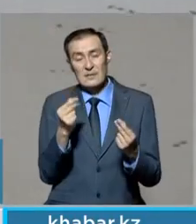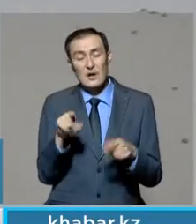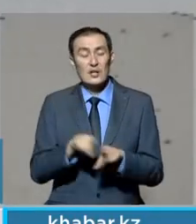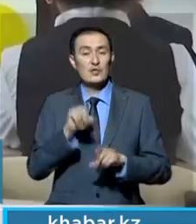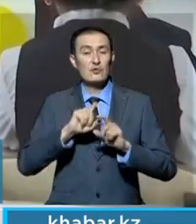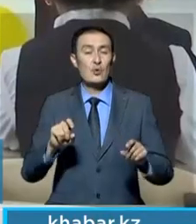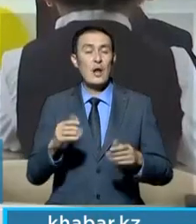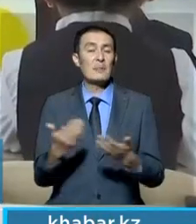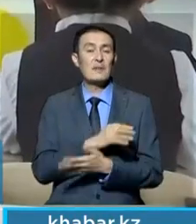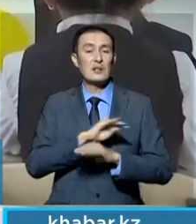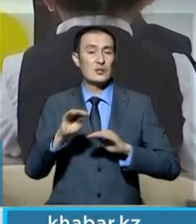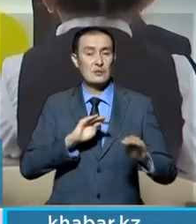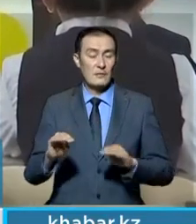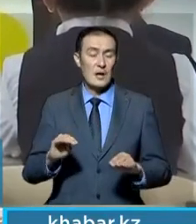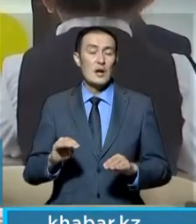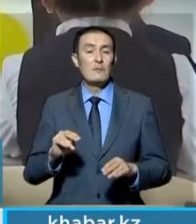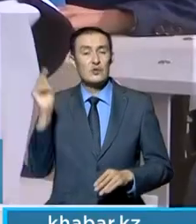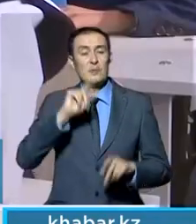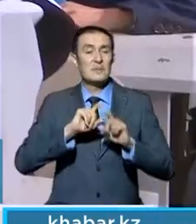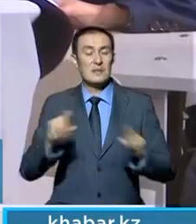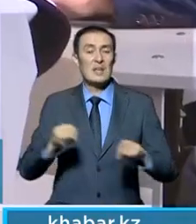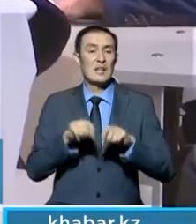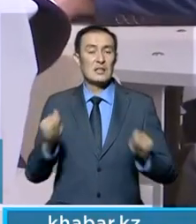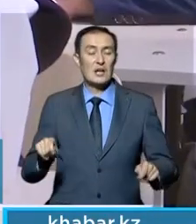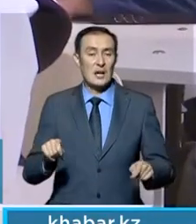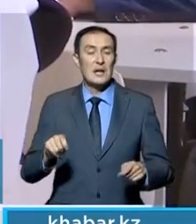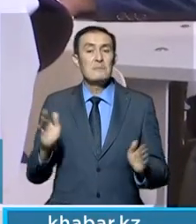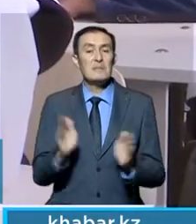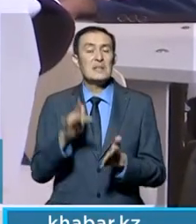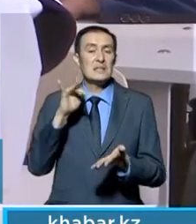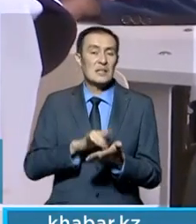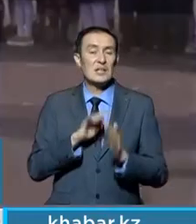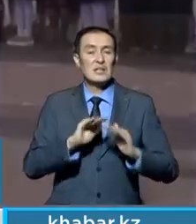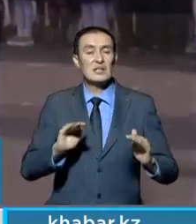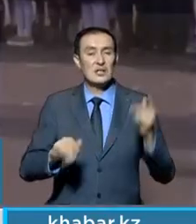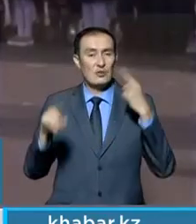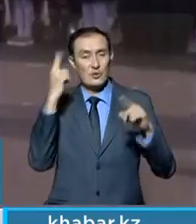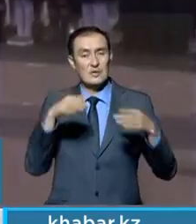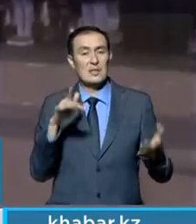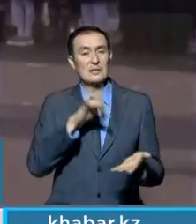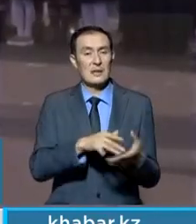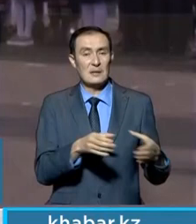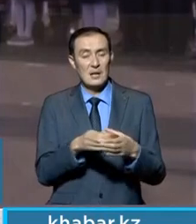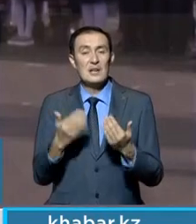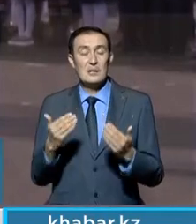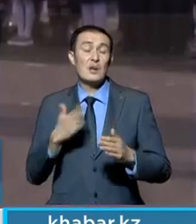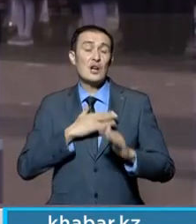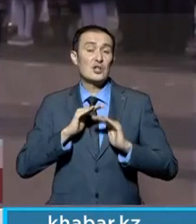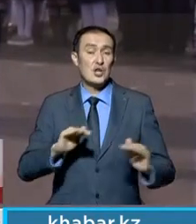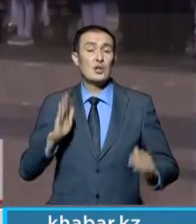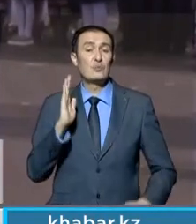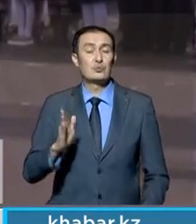также обновили материально-техническую базу. При учебном заведении открыли мини-центр и детский творческий центр. Наши дети теперь будут